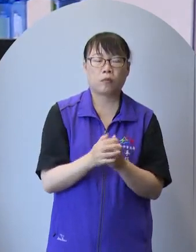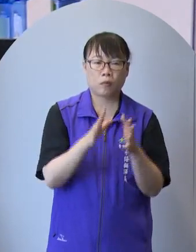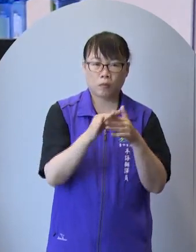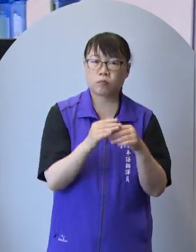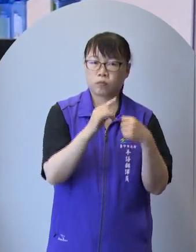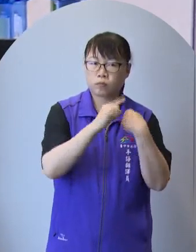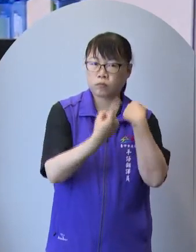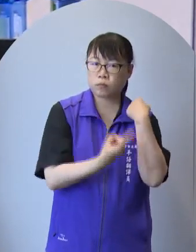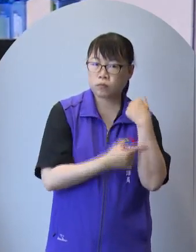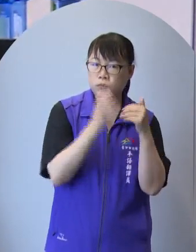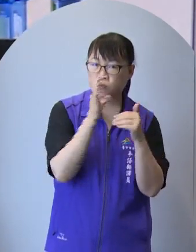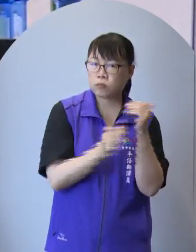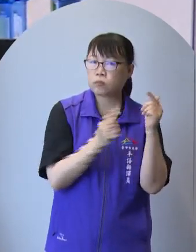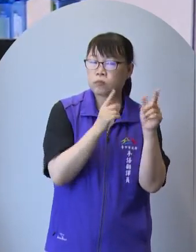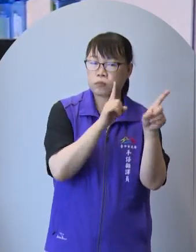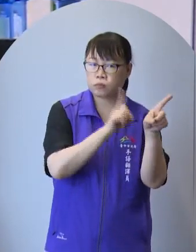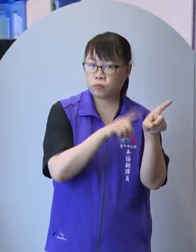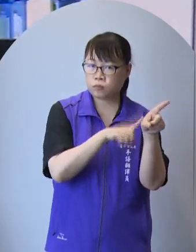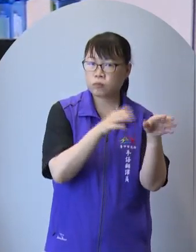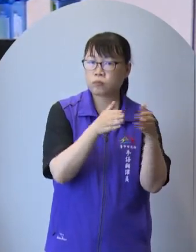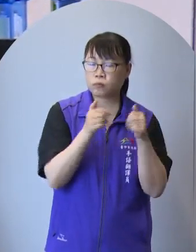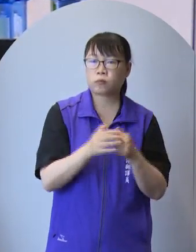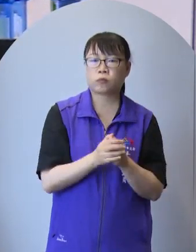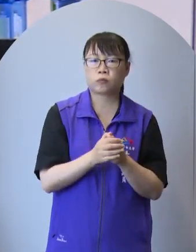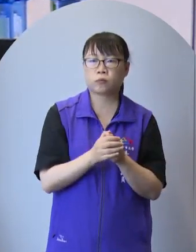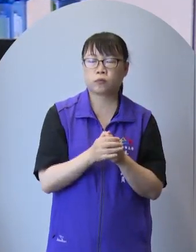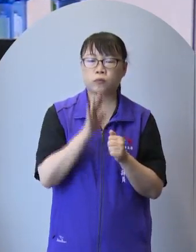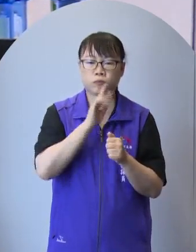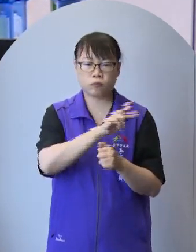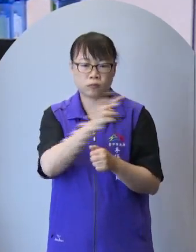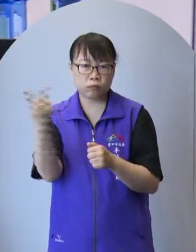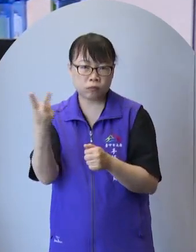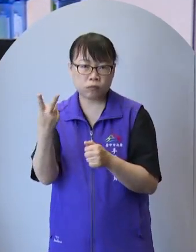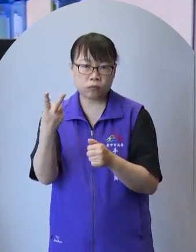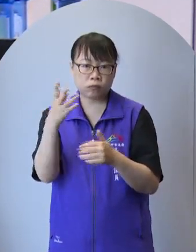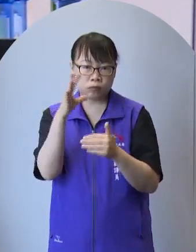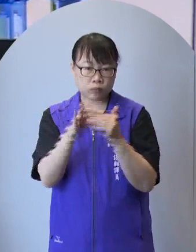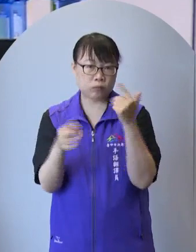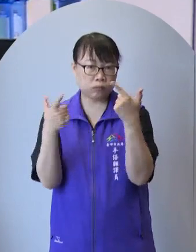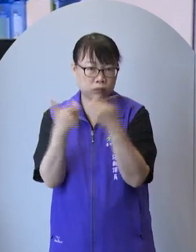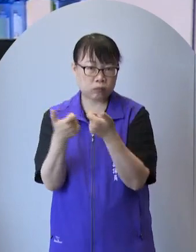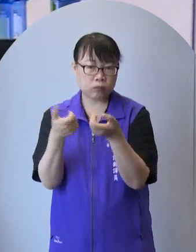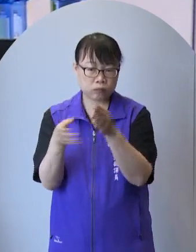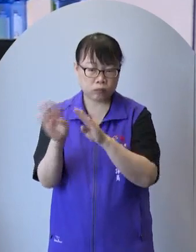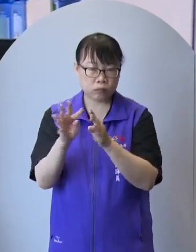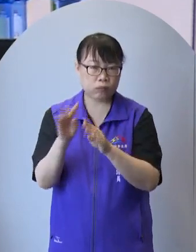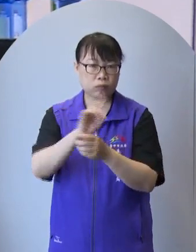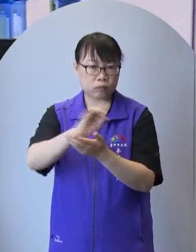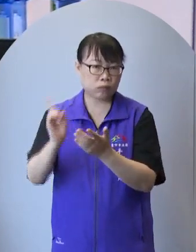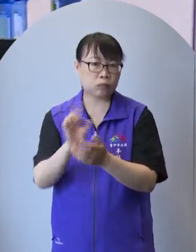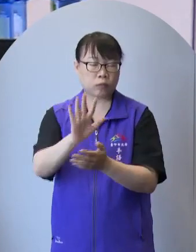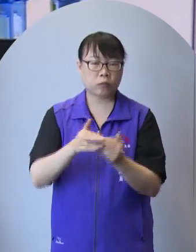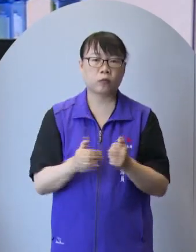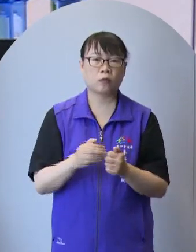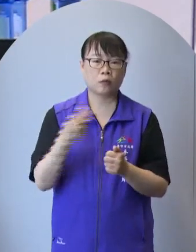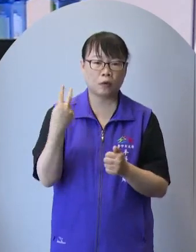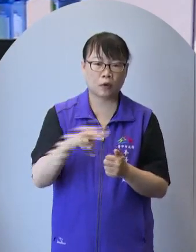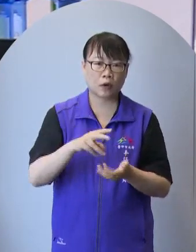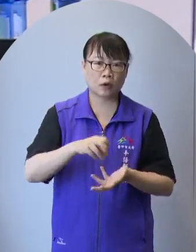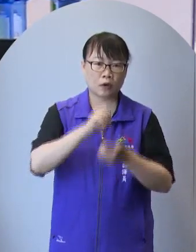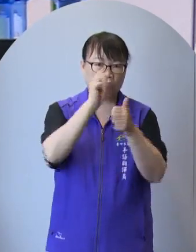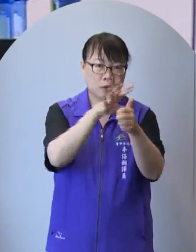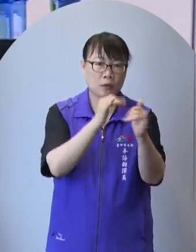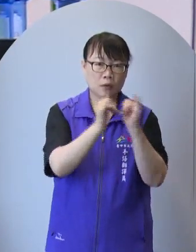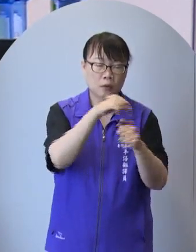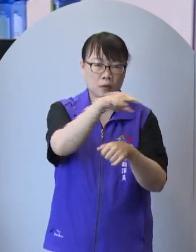家规定的这些这个包材。那另外呢，我们也是提醒市民朋友们哈，那因